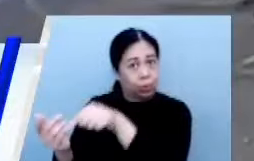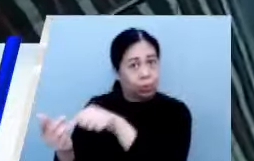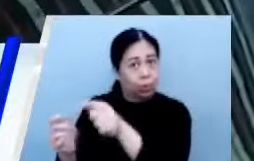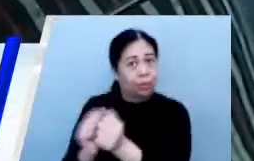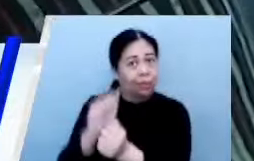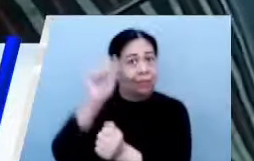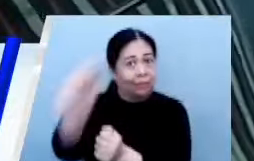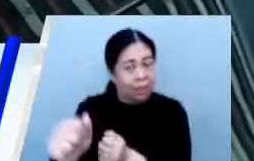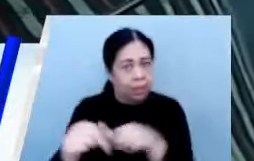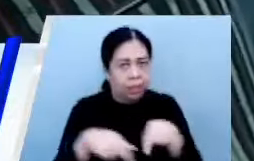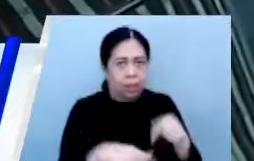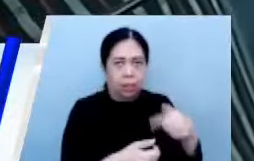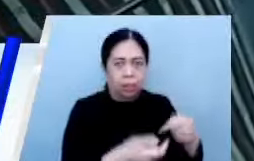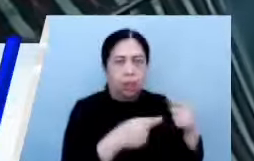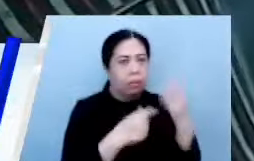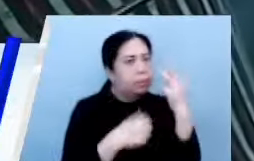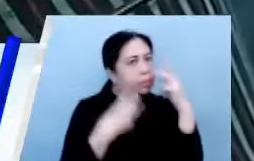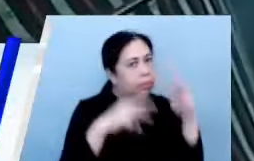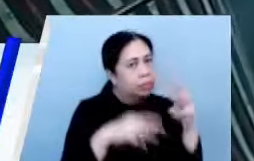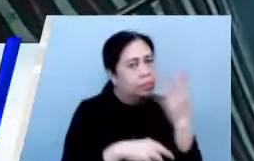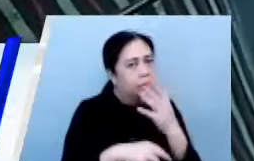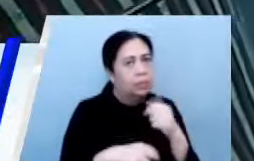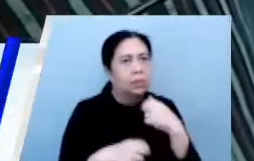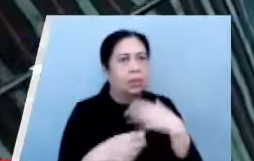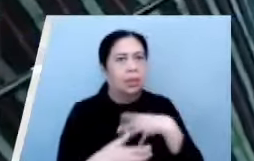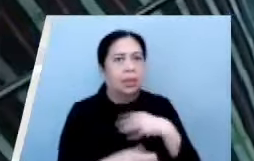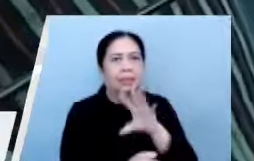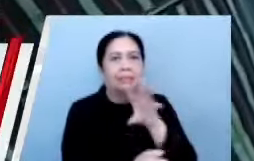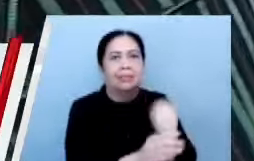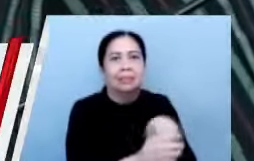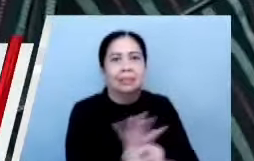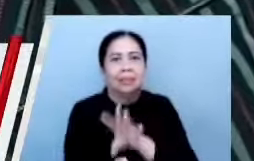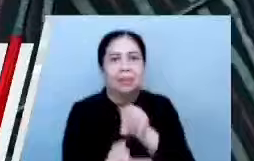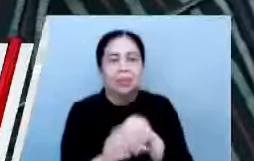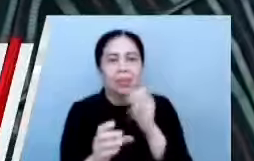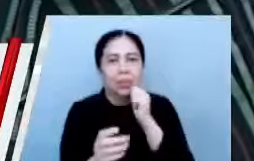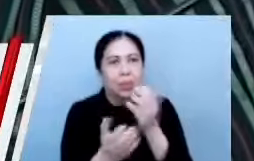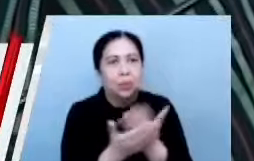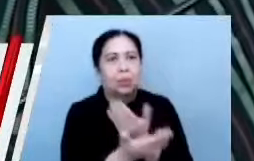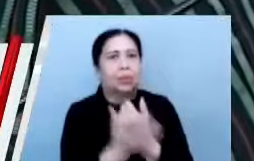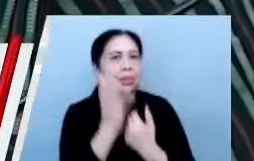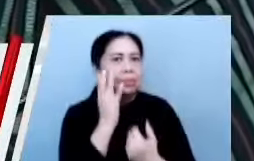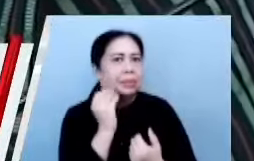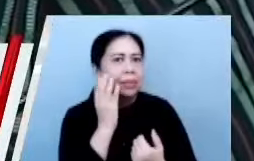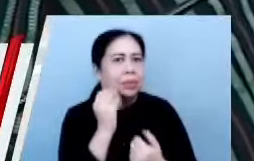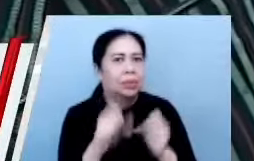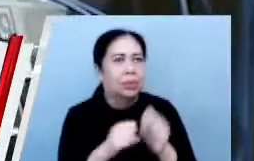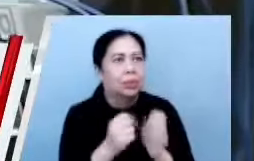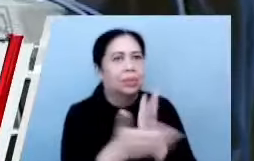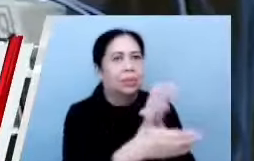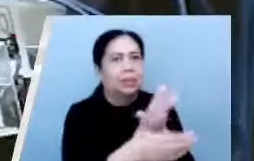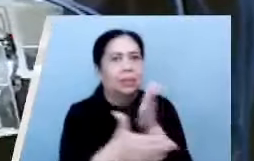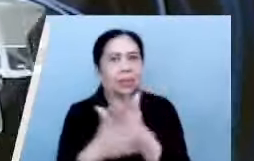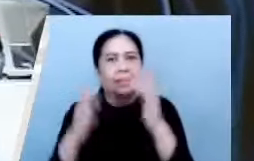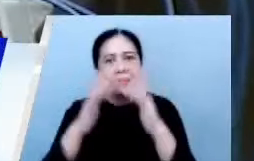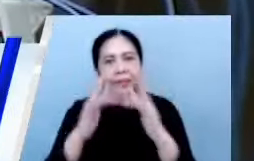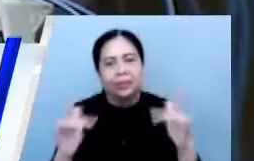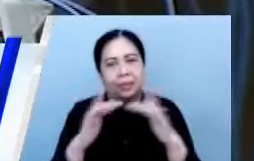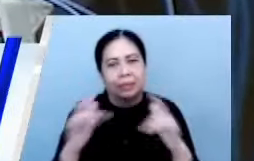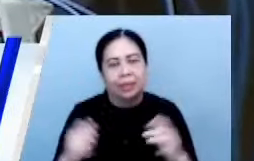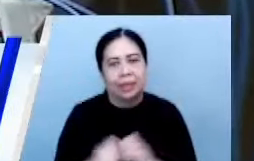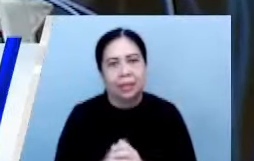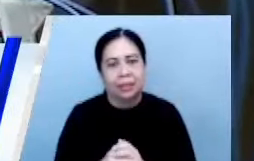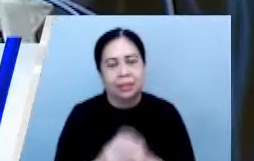Katanawan. Si Jade po mahilig siyang mag-immerse. Gusto po niyang parating may bagong experience. That's why he goes to these festivals. Nababahala ang